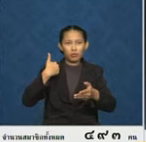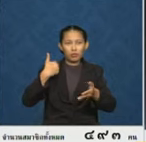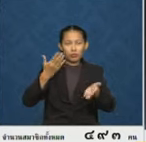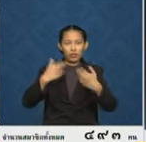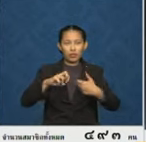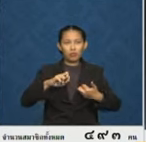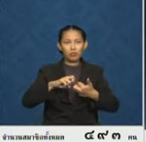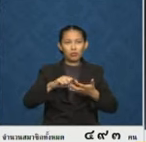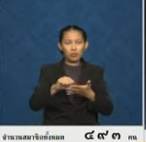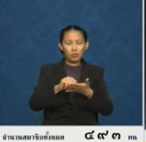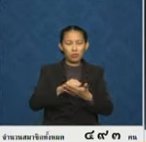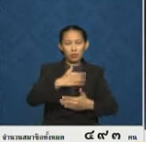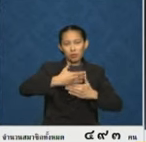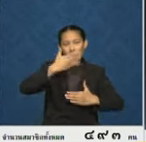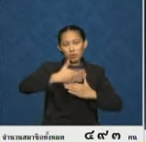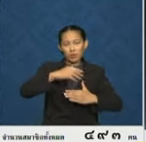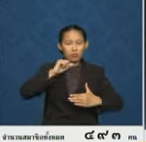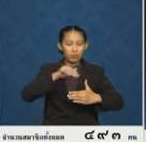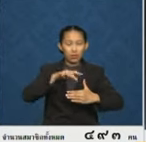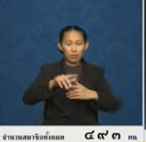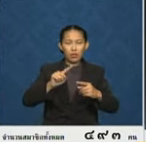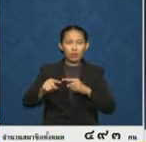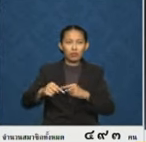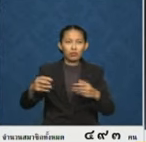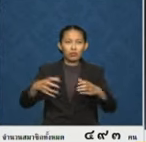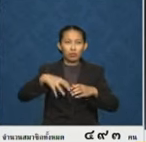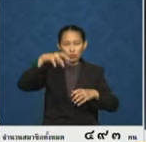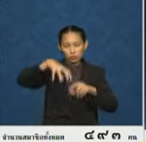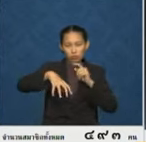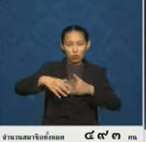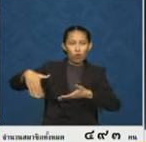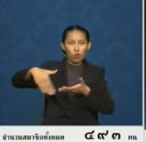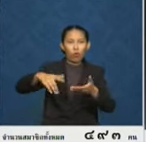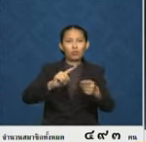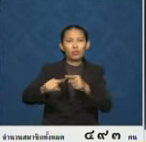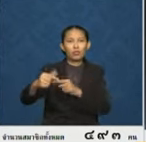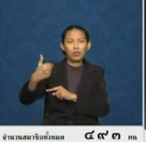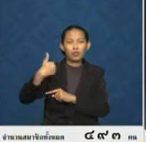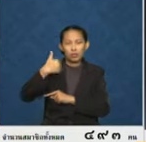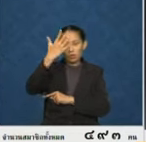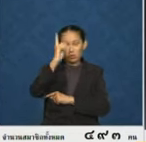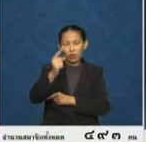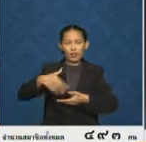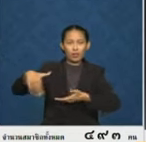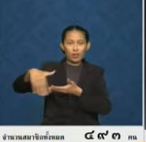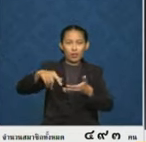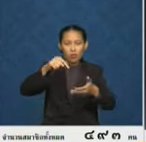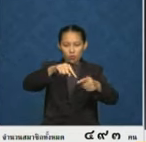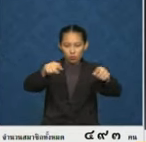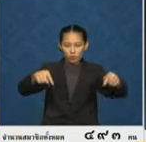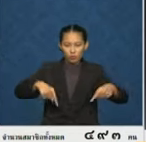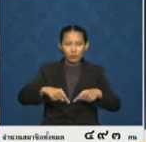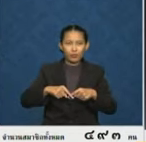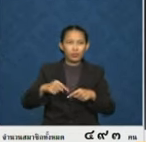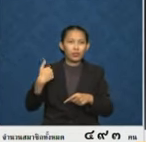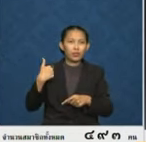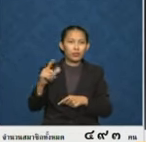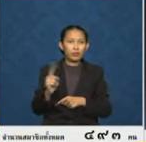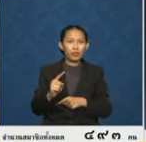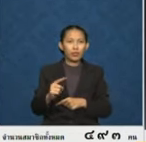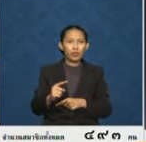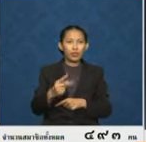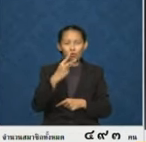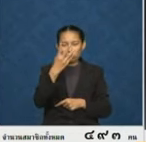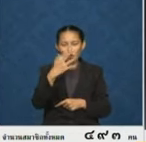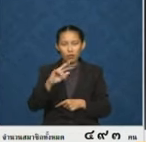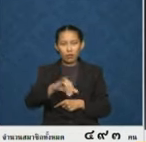ปรับปรุงสถานีระบายน้ำคลองอ่าช่วงคลองบางหลวงหัวป่าคลองเปรมนะครับเพราะบริเวณคลองบางหลวงหัวป่าเนี่ยปบริเวณเป็นบริเวณพื้นที่ต่ำนะ